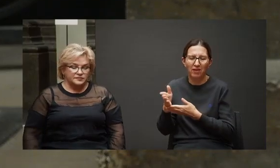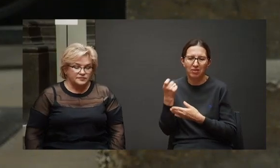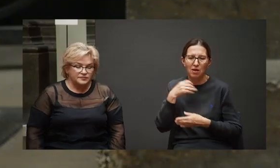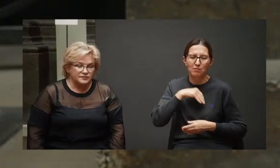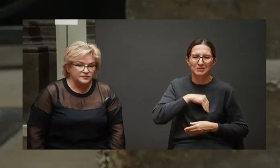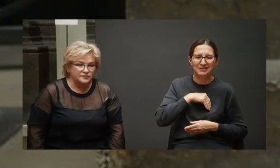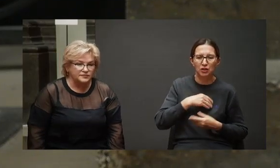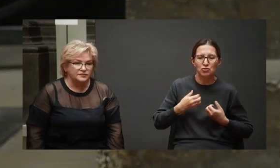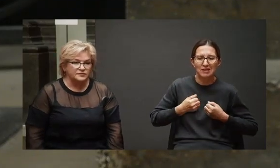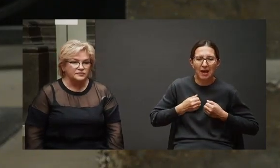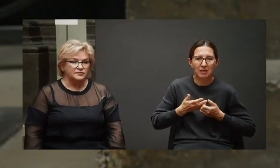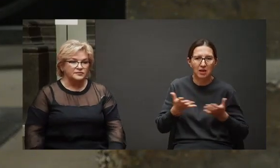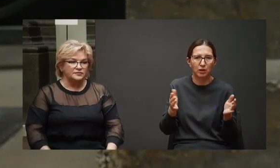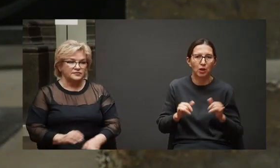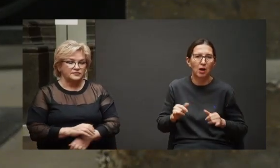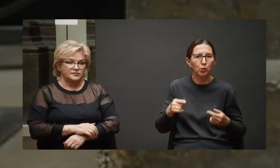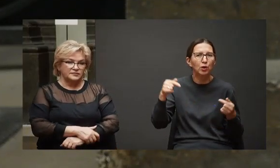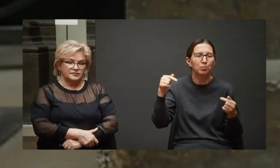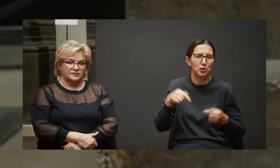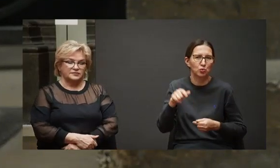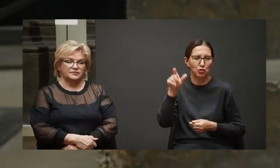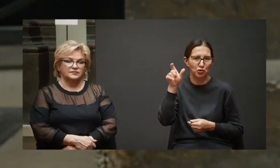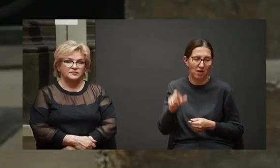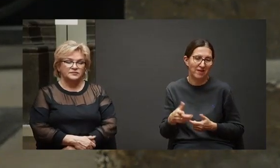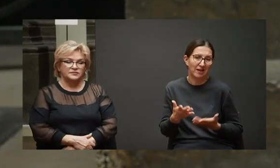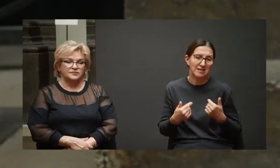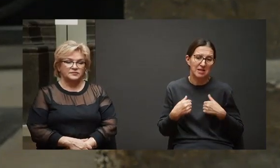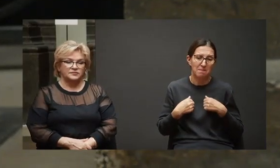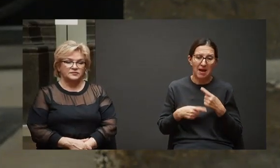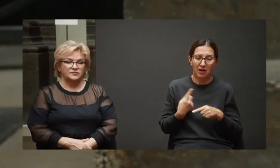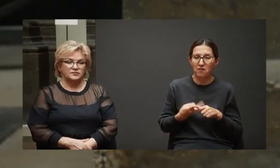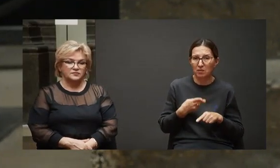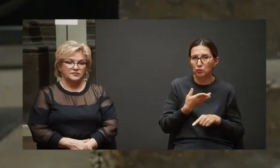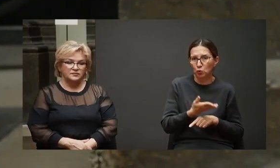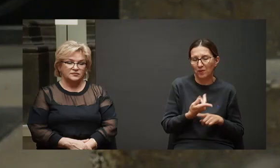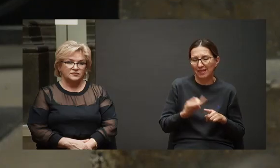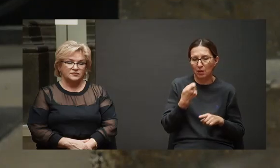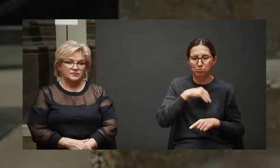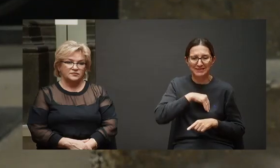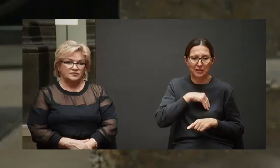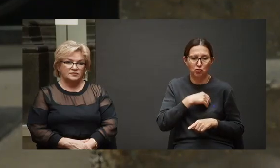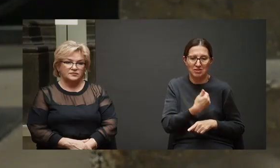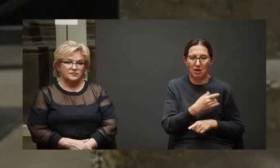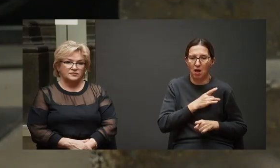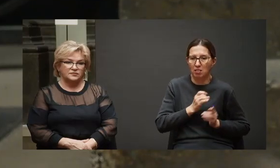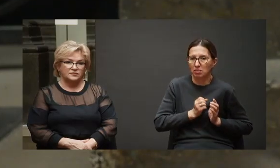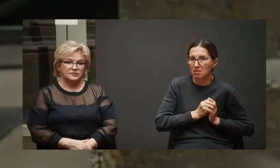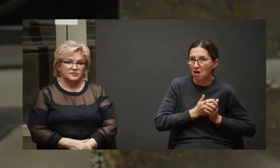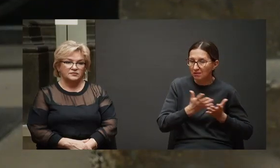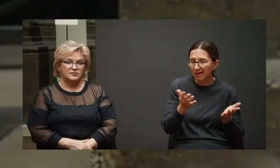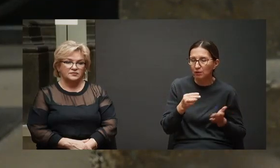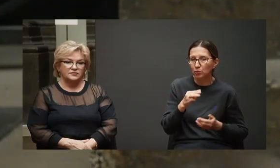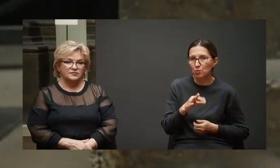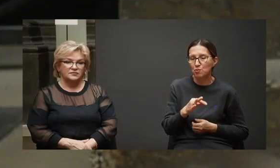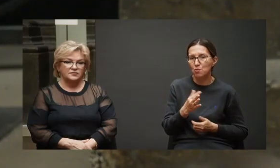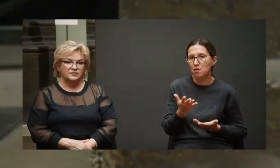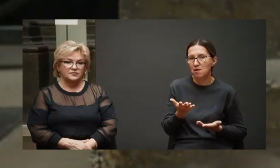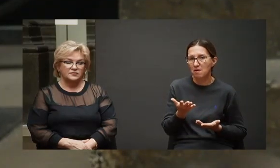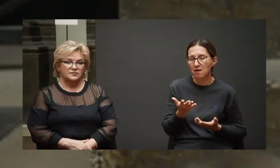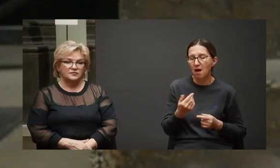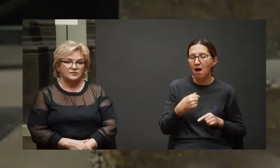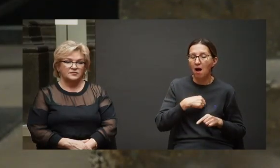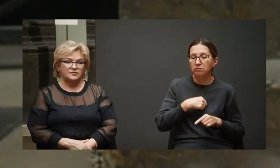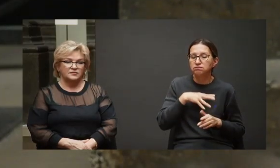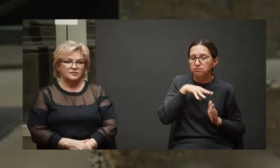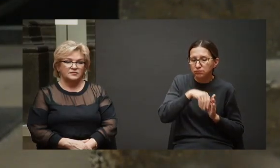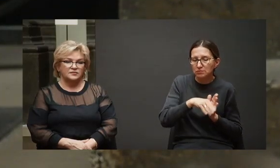психической энергии, которая человеку присуща. Да, если мы говорим, что это психическая энергия, да, это некоторый